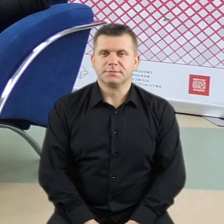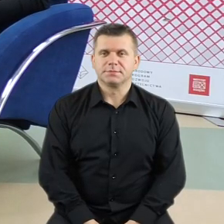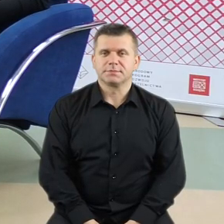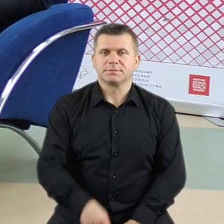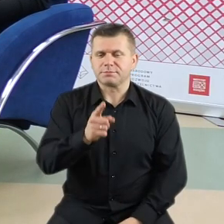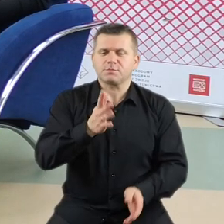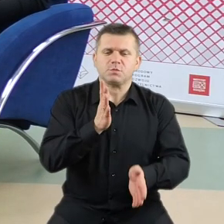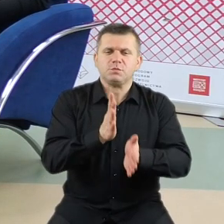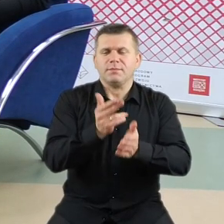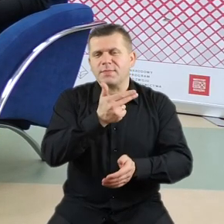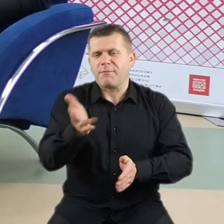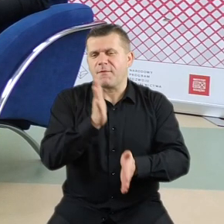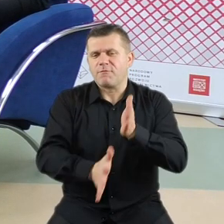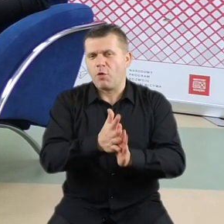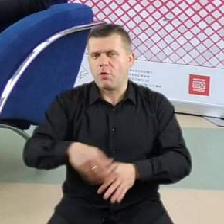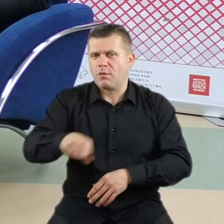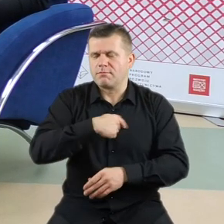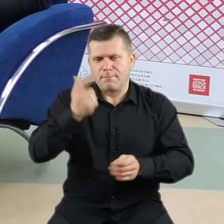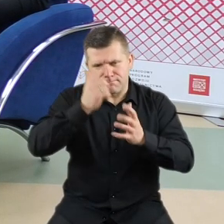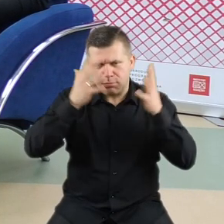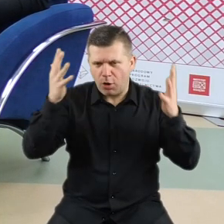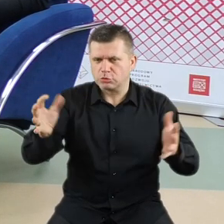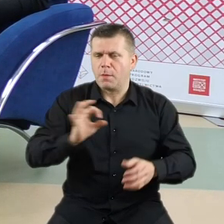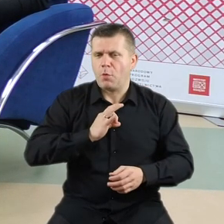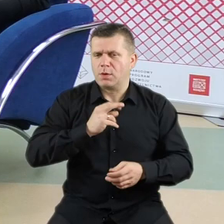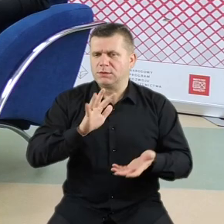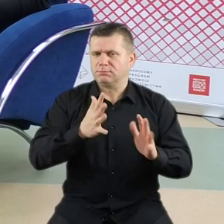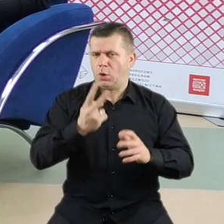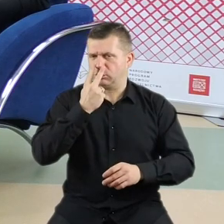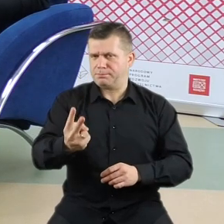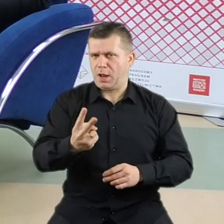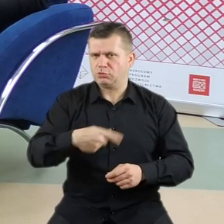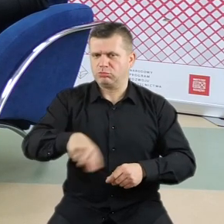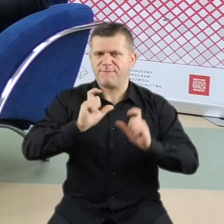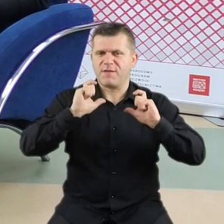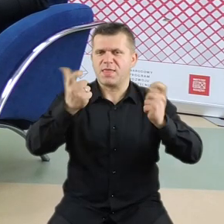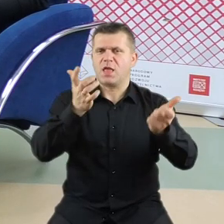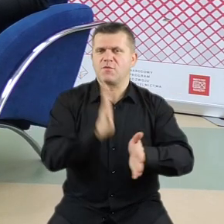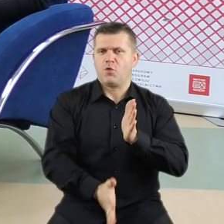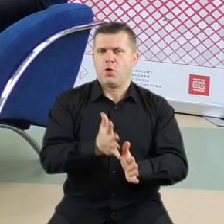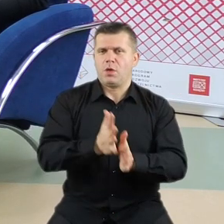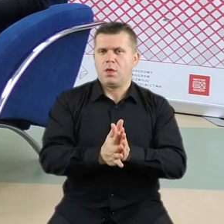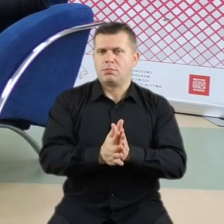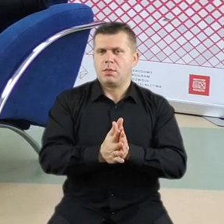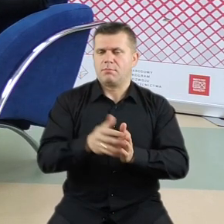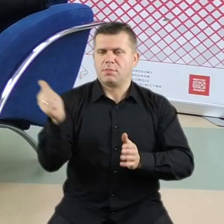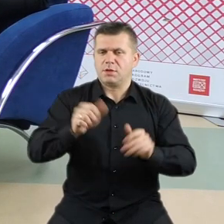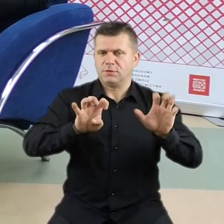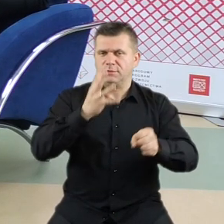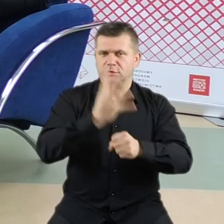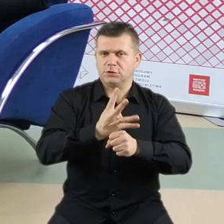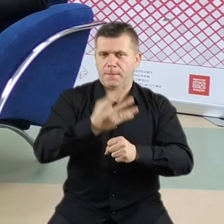Twoje te książki okołowojenne bardzo poszerzyły mój sposób patrzenia na wydarzenia wojenne.